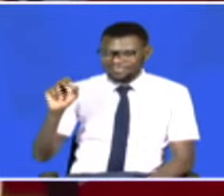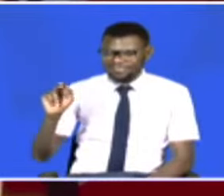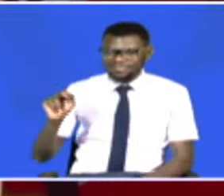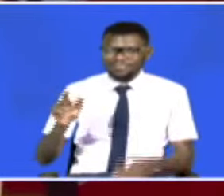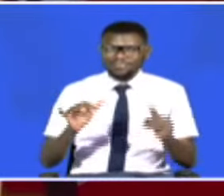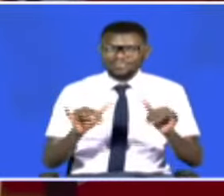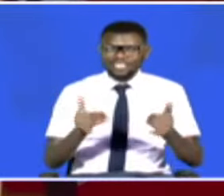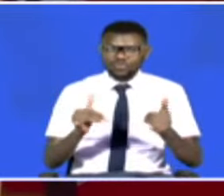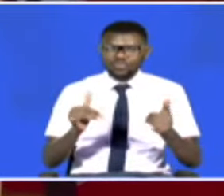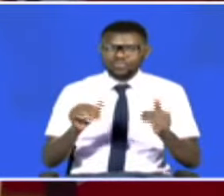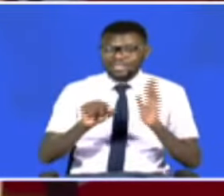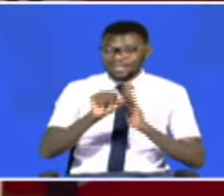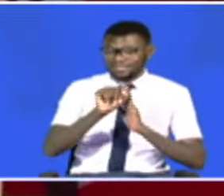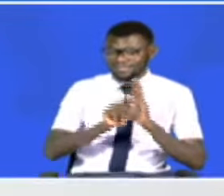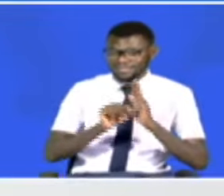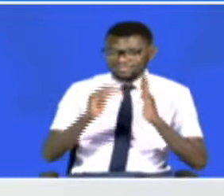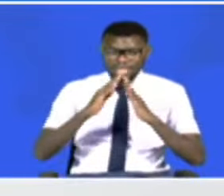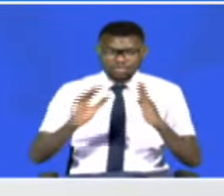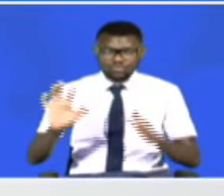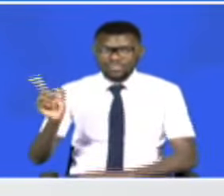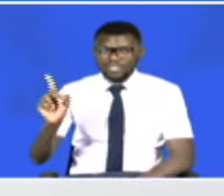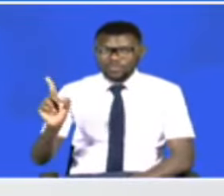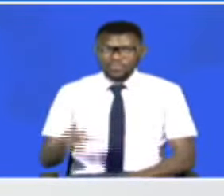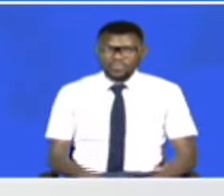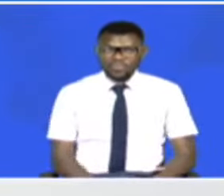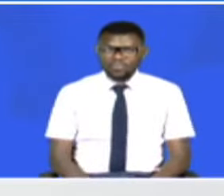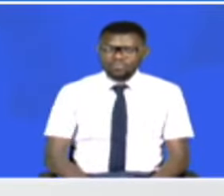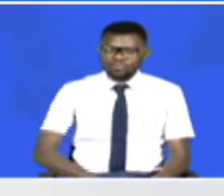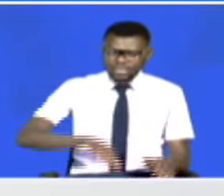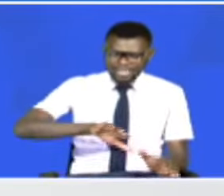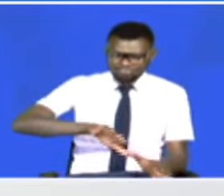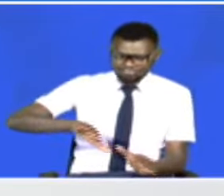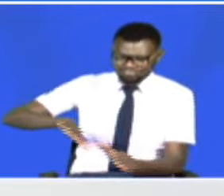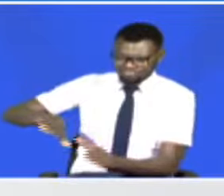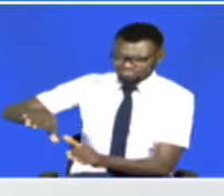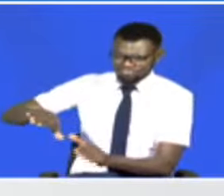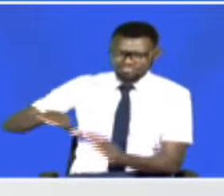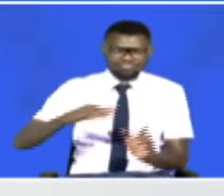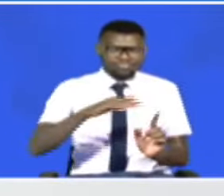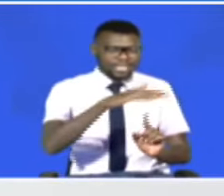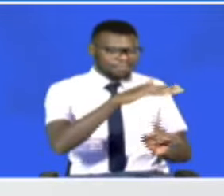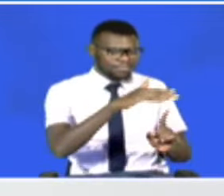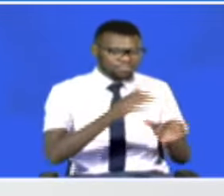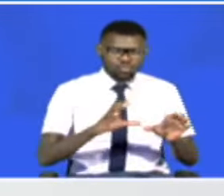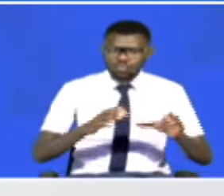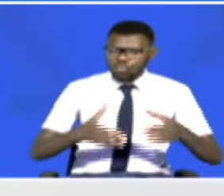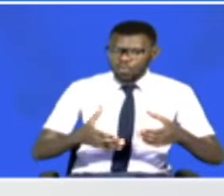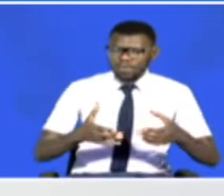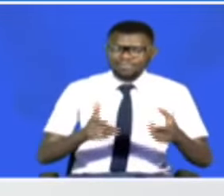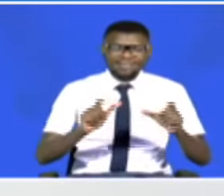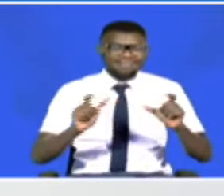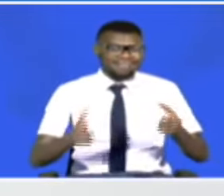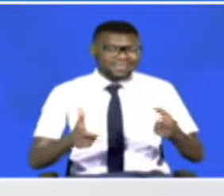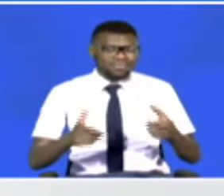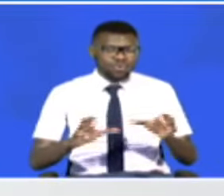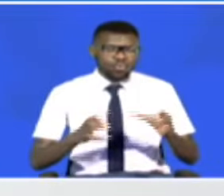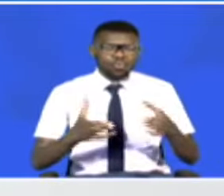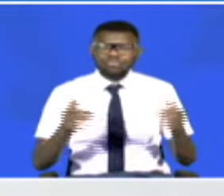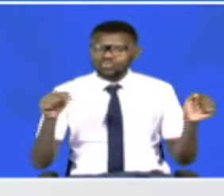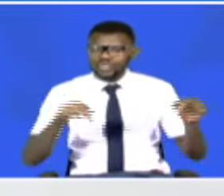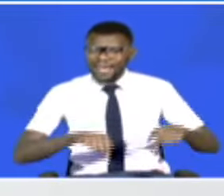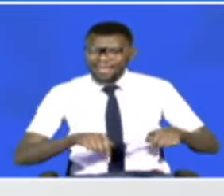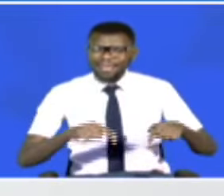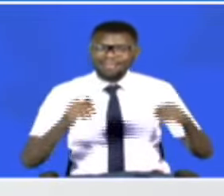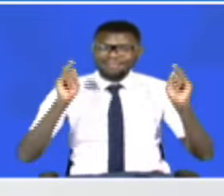Rais, Nairobi. Na mtazamaji, kando na baraza la mawaziri, wanahabari kote nchini hii leo wameandaa